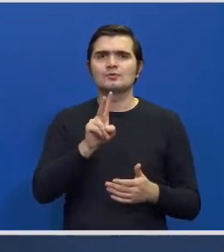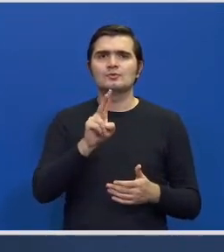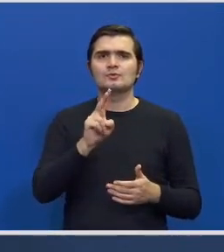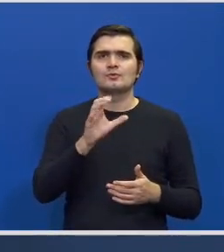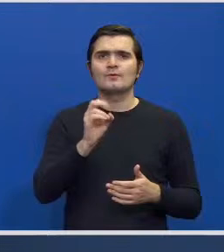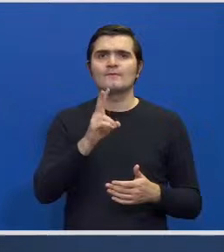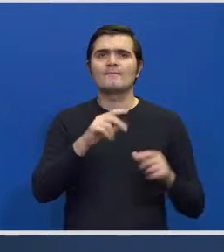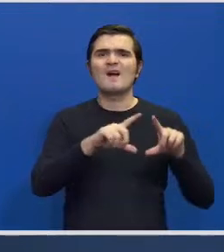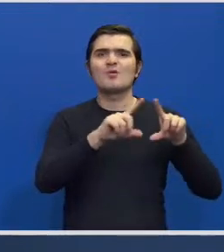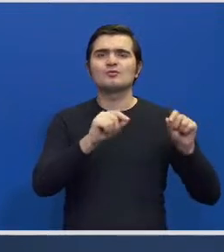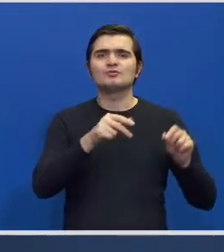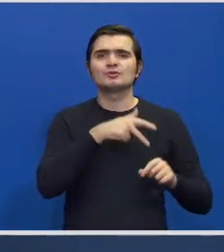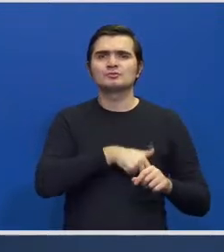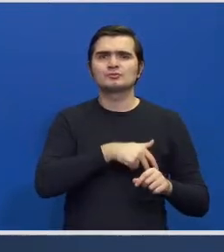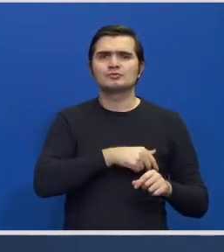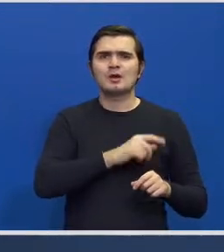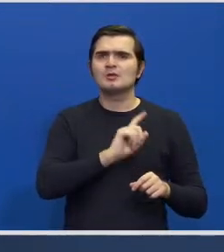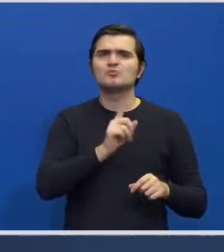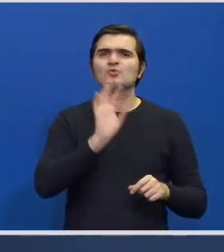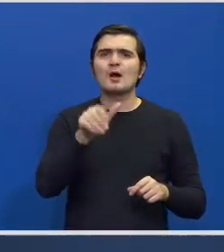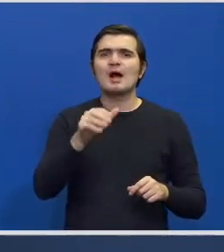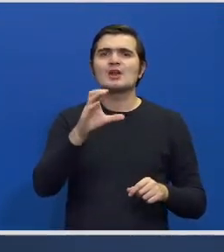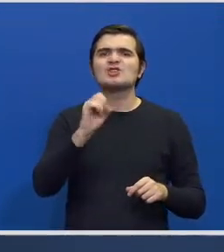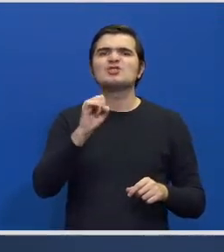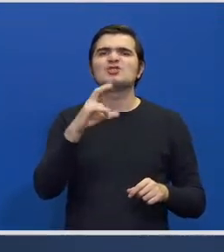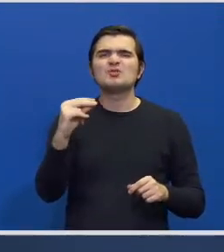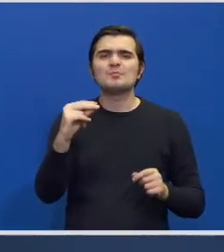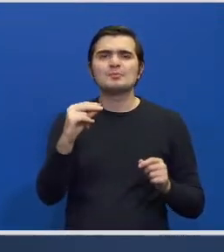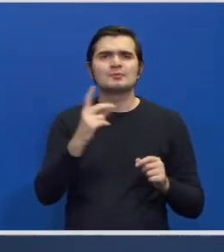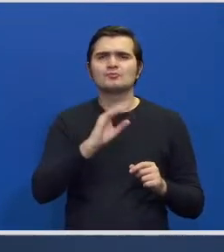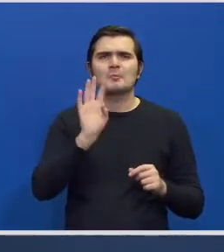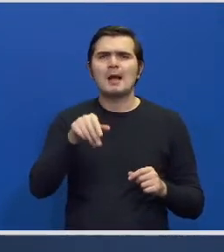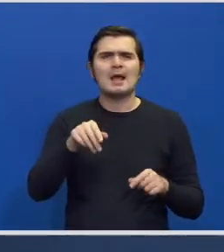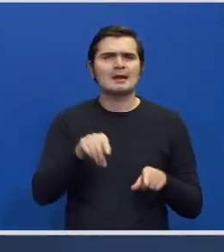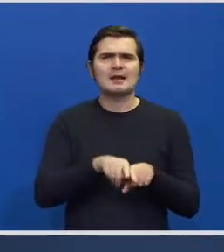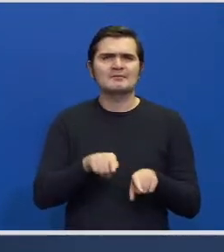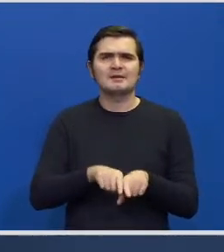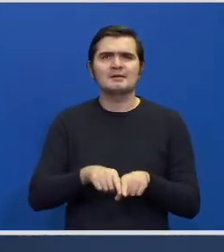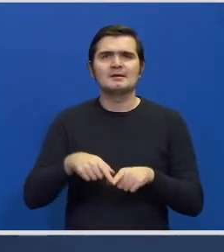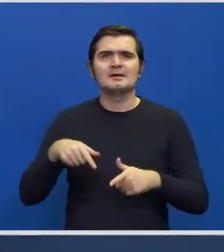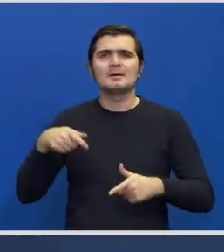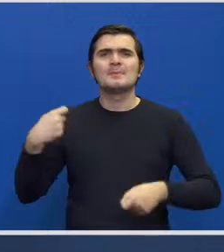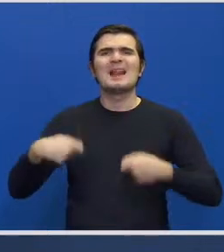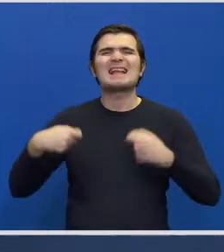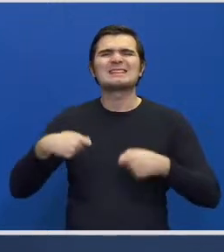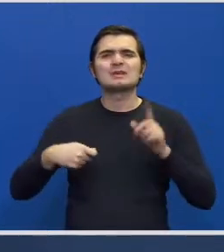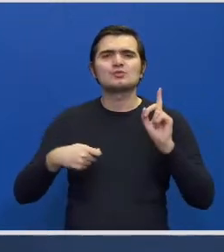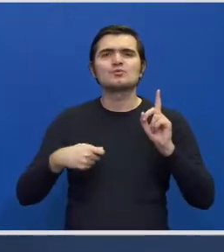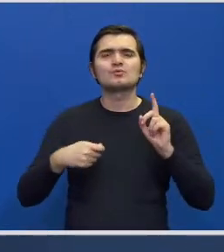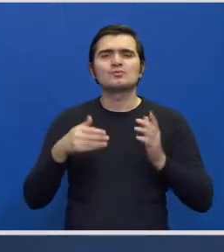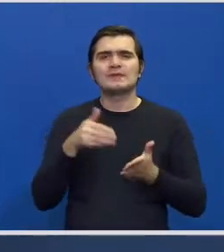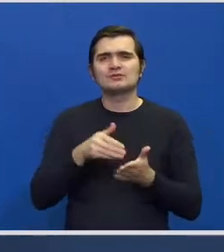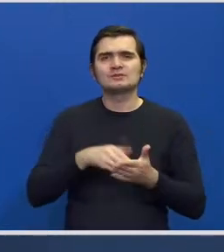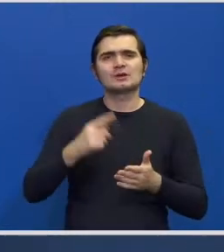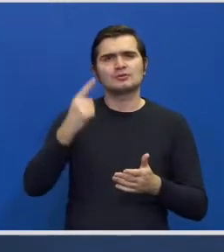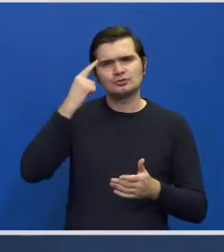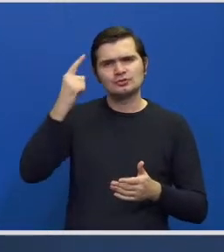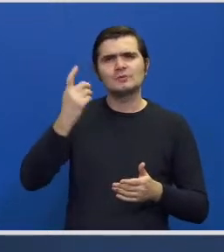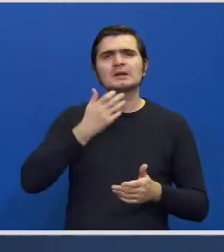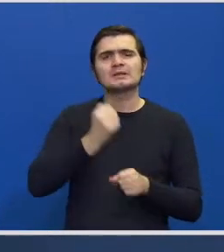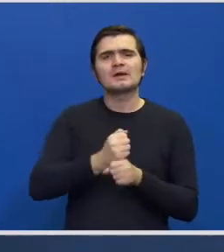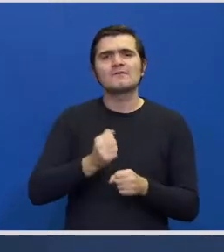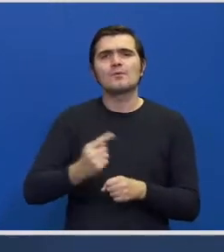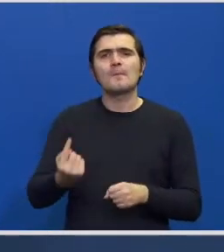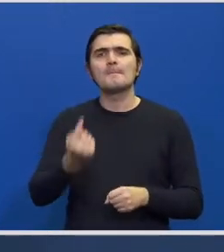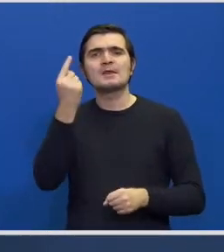vouchere sociale, pentru că le lipsește microchipurile și nu mai au partea de plastic necesară, care, știți bine, la